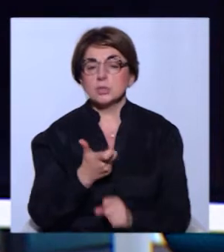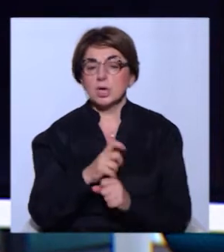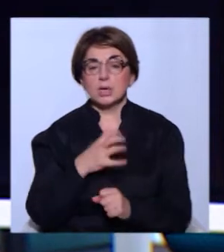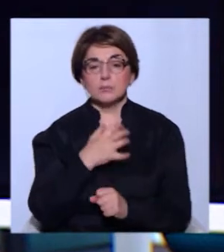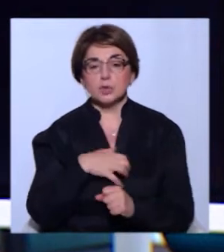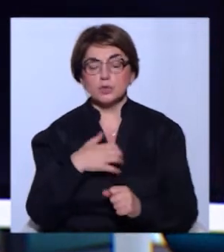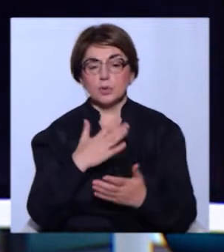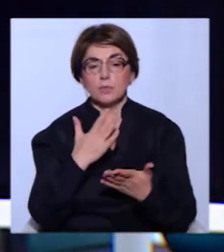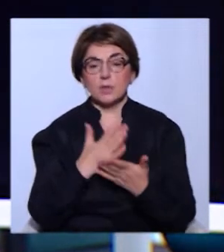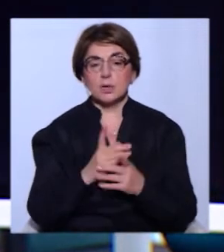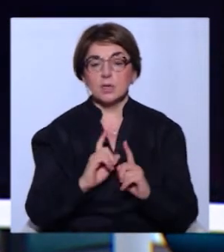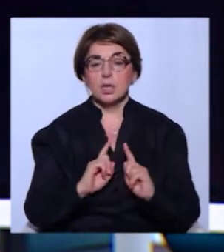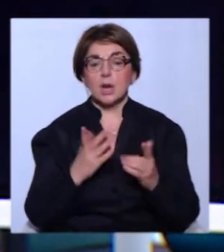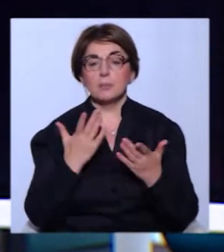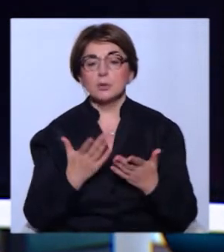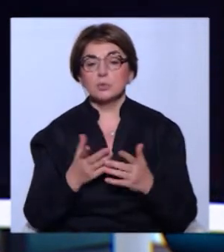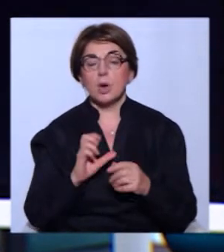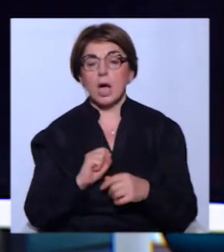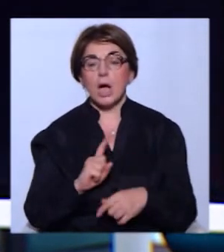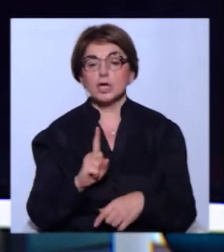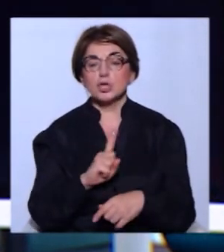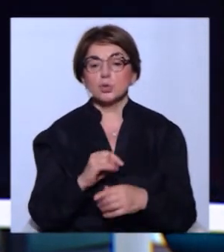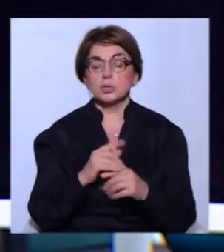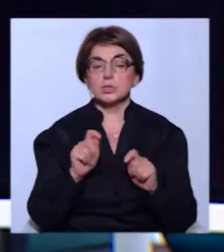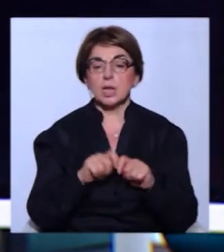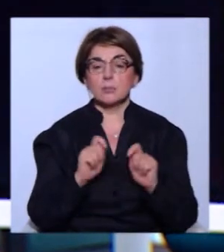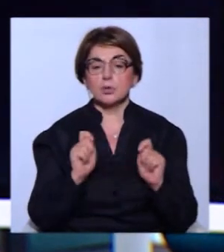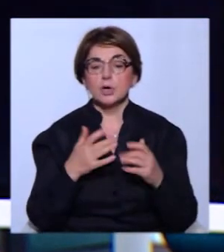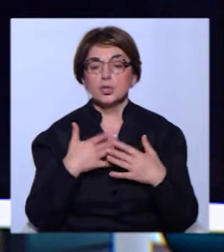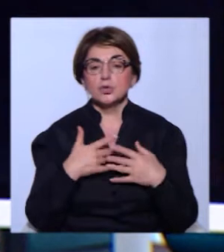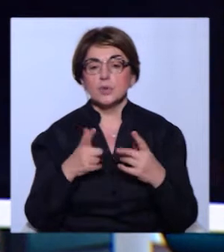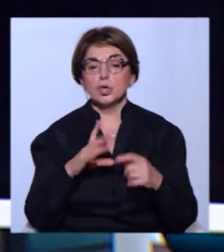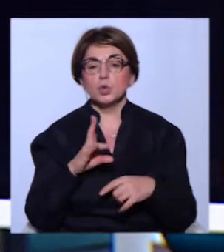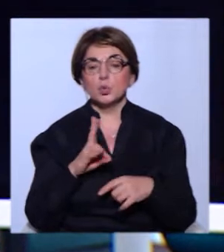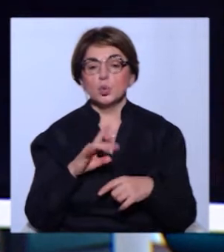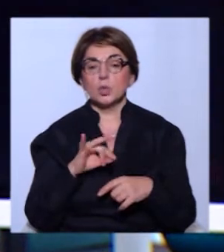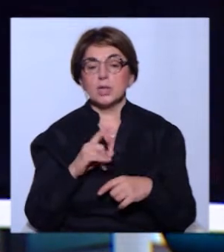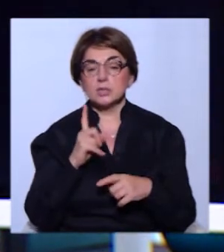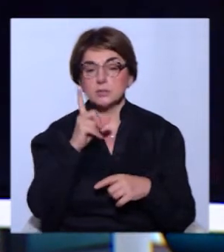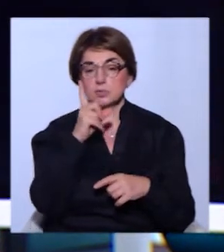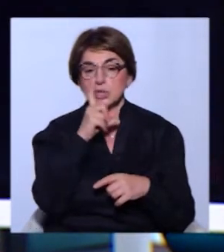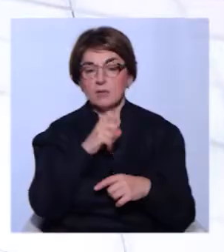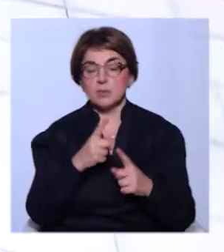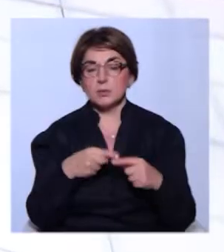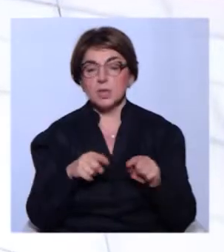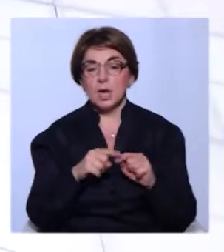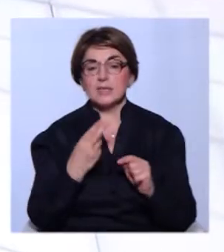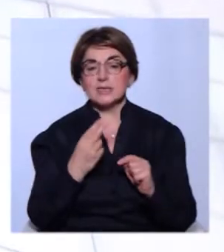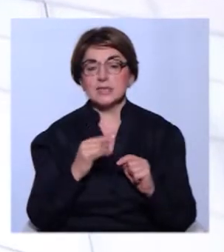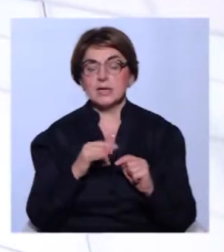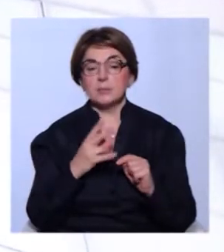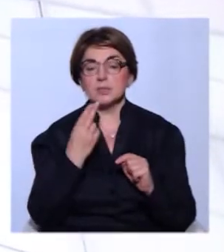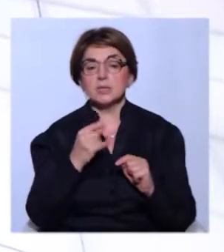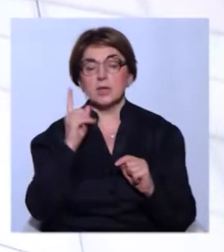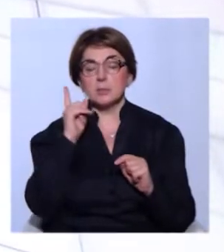ძალიან მნიშვნელოვანი არის, რამე თუ აზოტისაგან არის წარმოქმნილი ჩვენი ნუკლეინის მჟავები და ასევე ცილები.